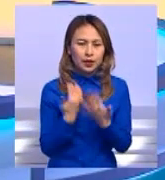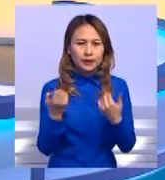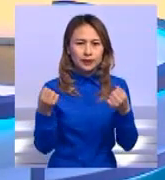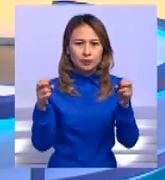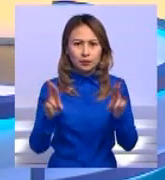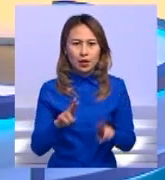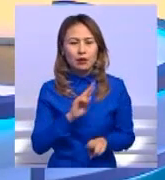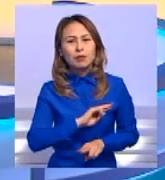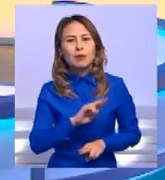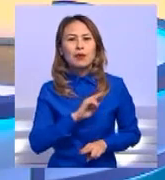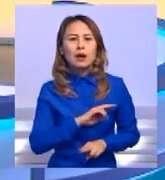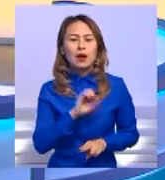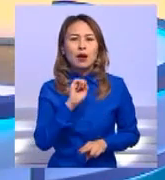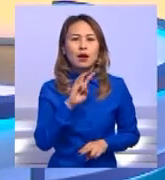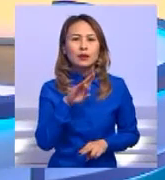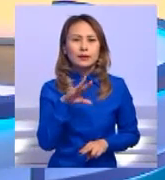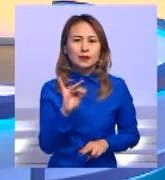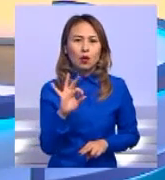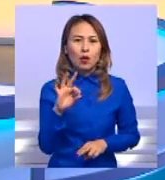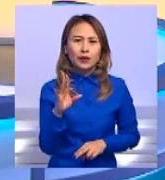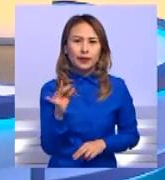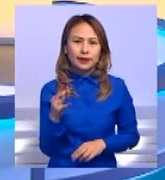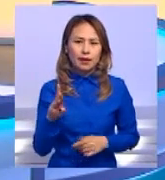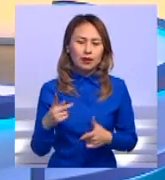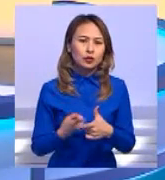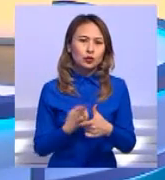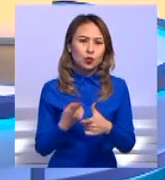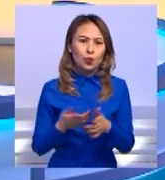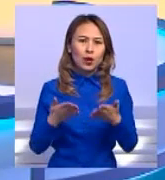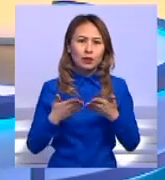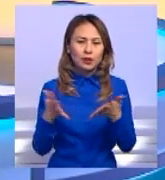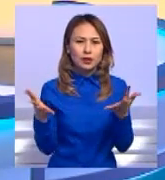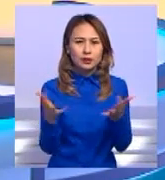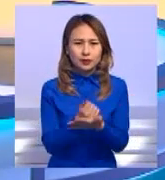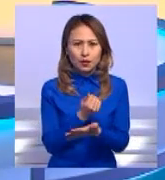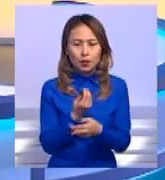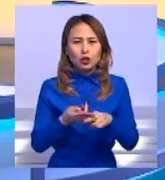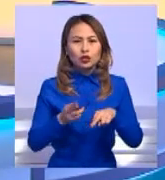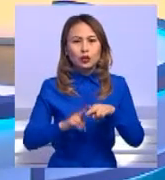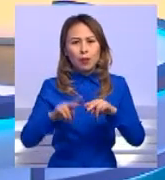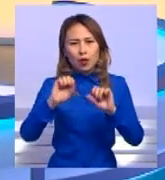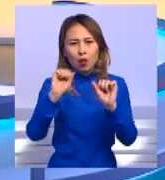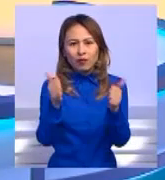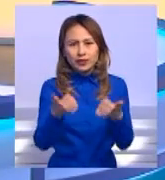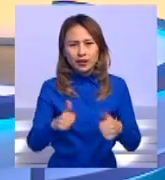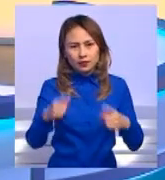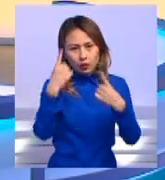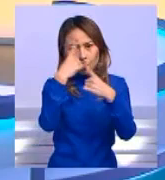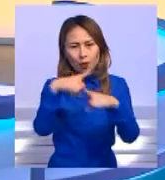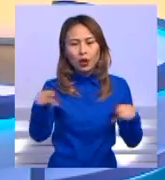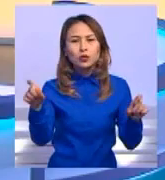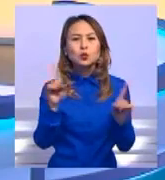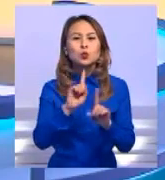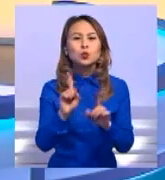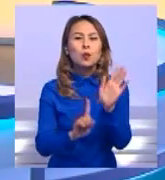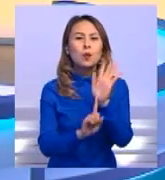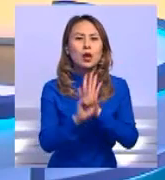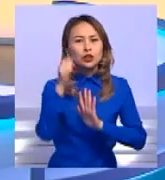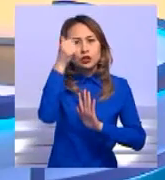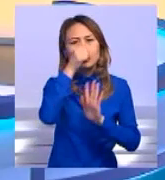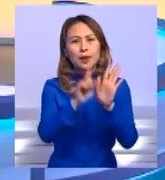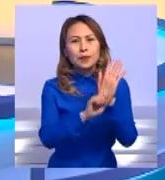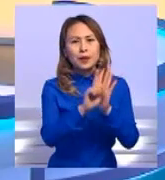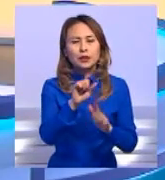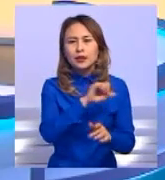Арнайы қызмет мамандары оны Антиокия аймағындағы кемежайда қолға түсірген. Ресми өкілдердің айтуынша, бұл жыл басынан бері